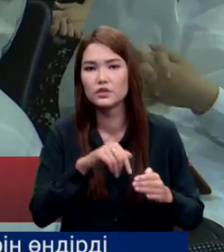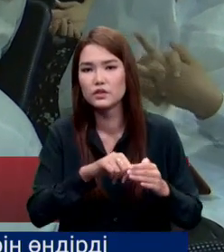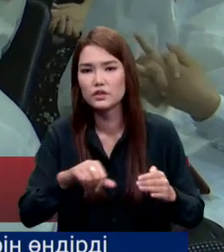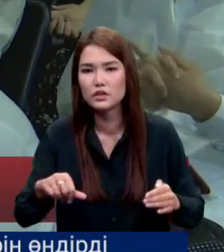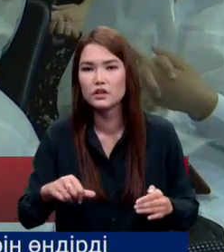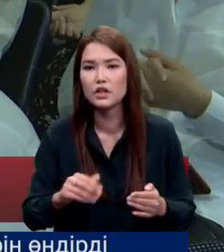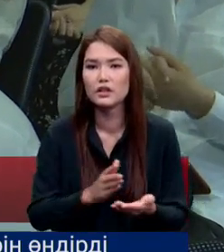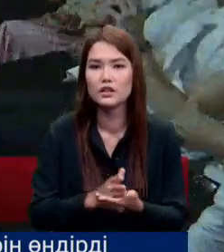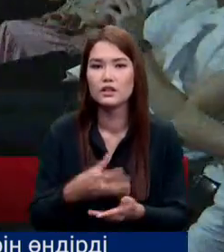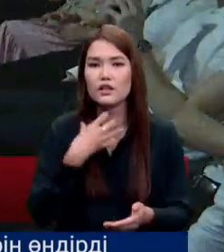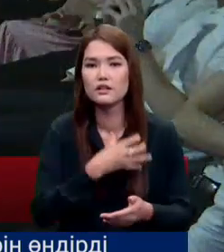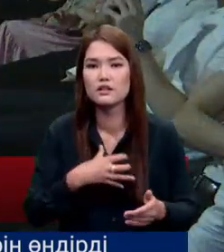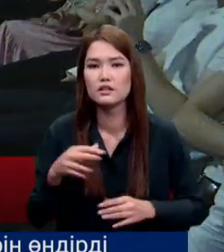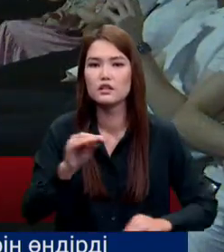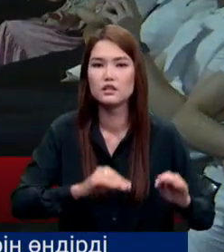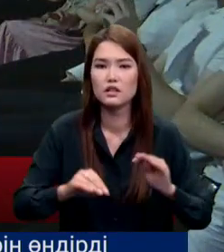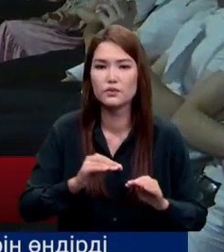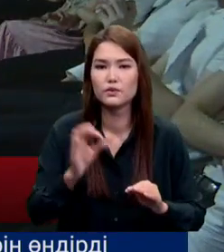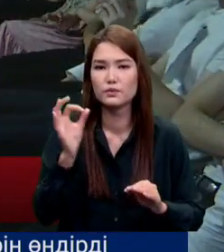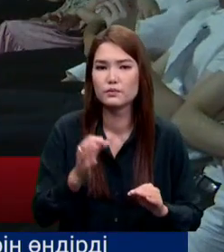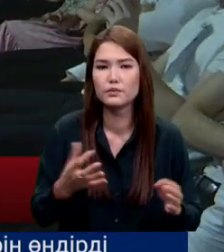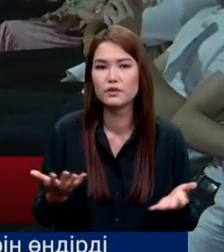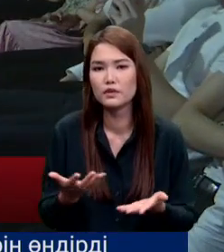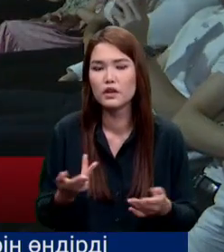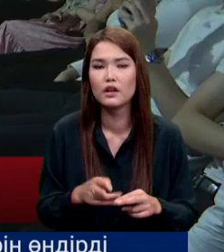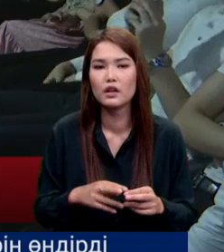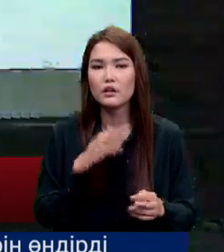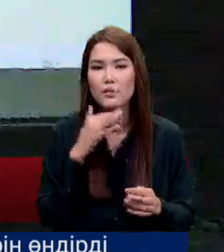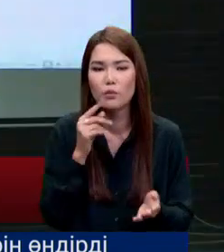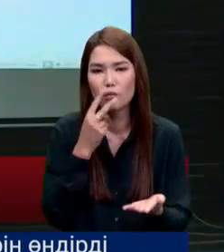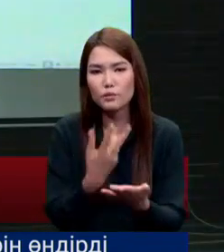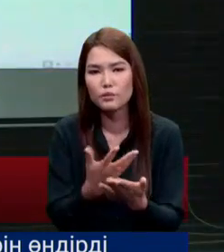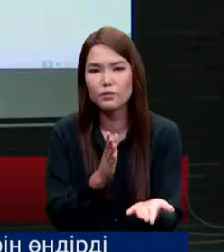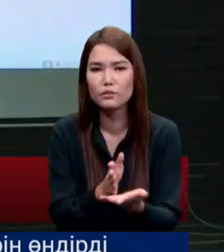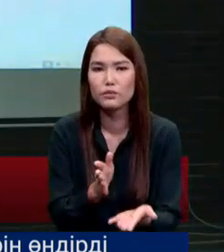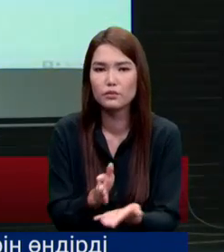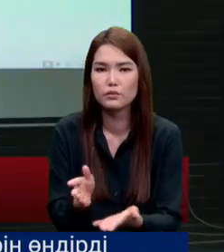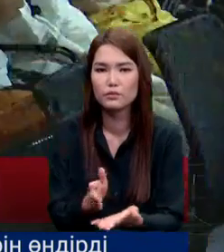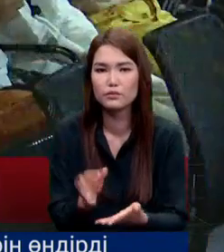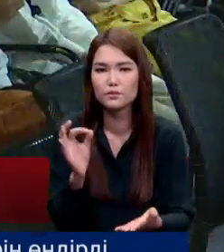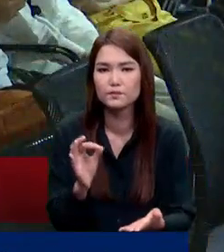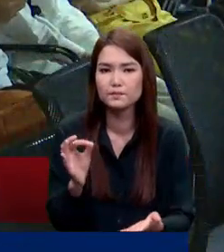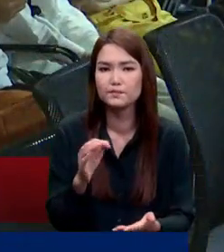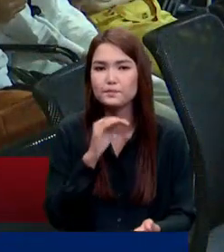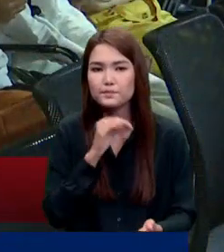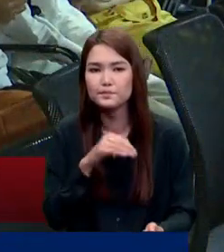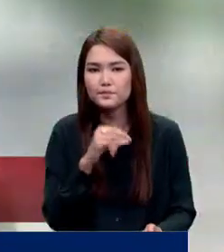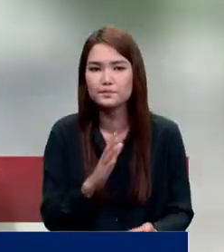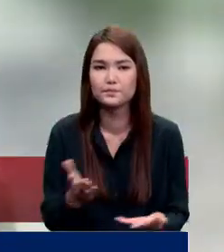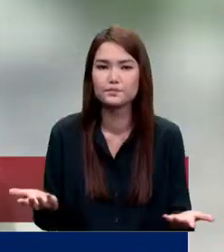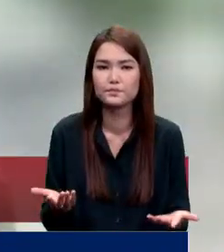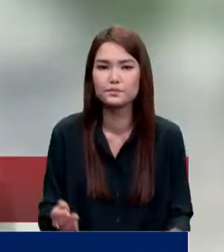жылда сұраныс 55%-ға өскен екен. Мамандар мұны пандемиядан кейінгі цифрландыру процесімен байланыстырып отыр.